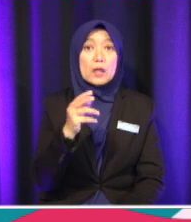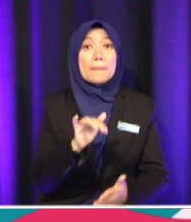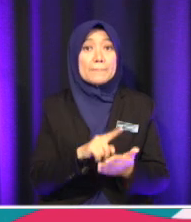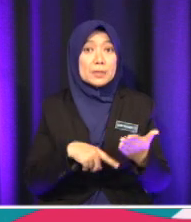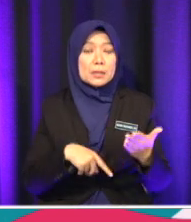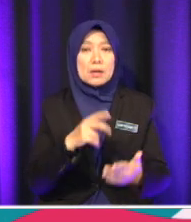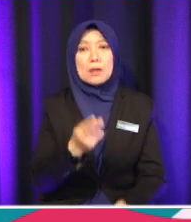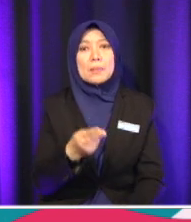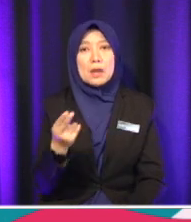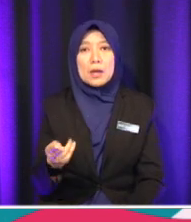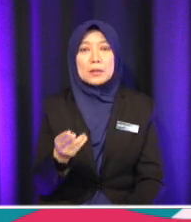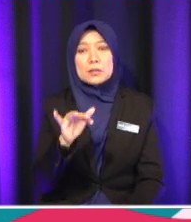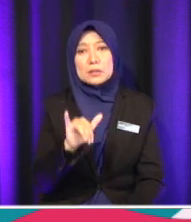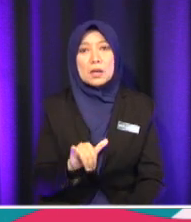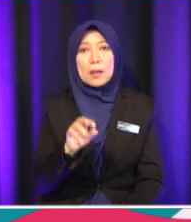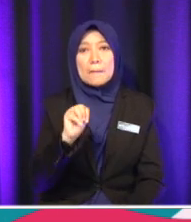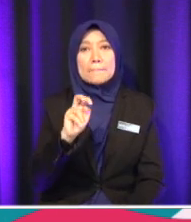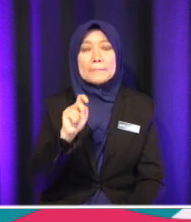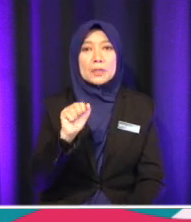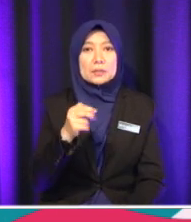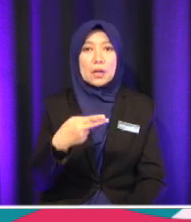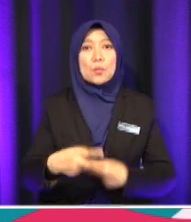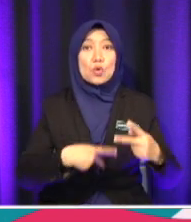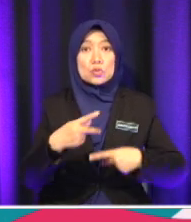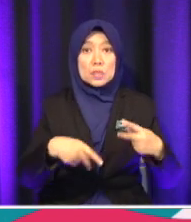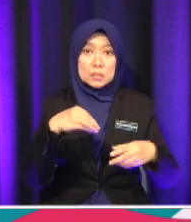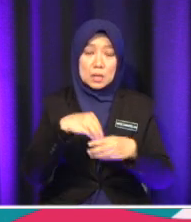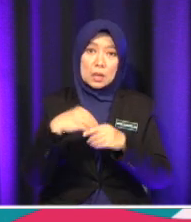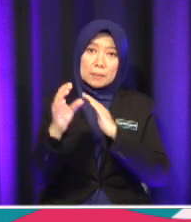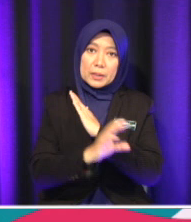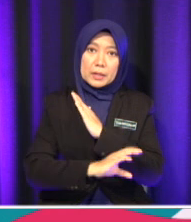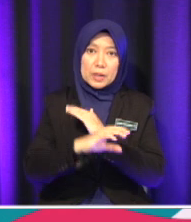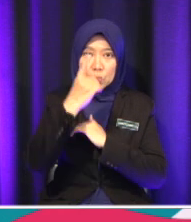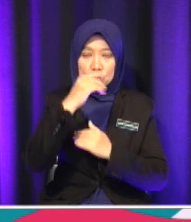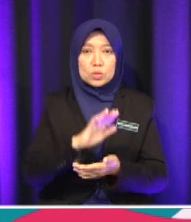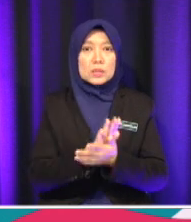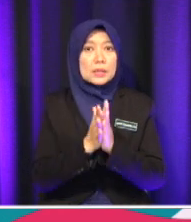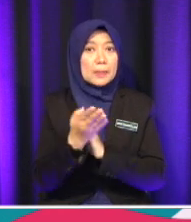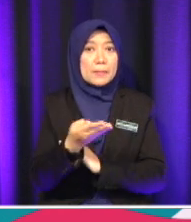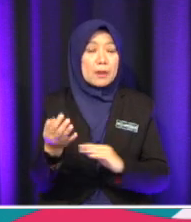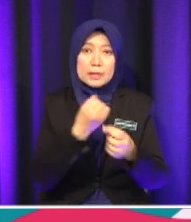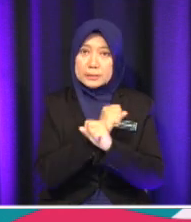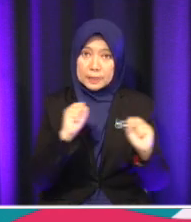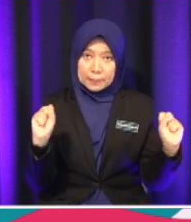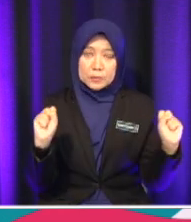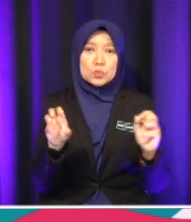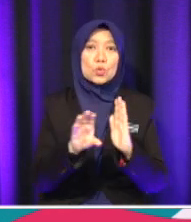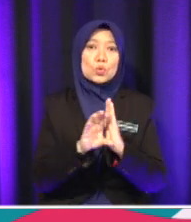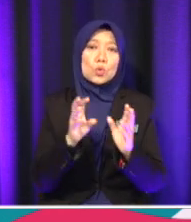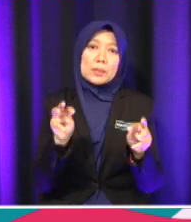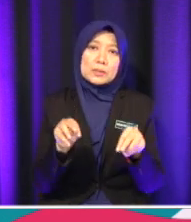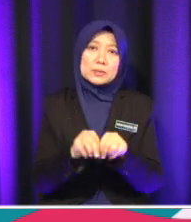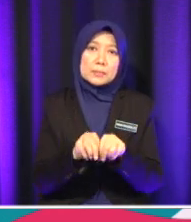yang diimpor dan kemudian diproses dalam negara untuk menjadi barang Siap saya contohnya macam